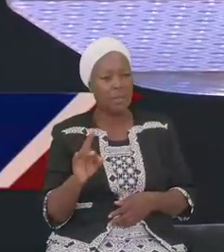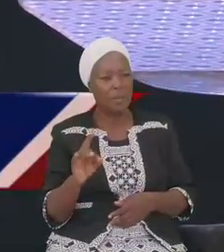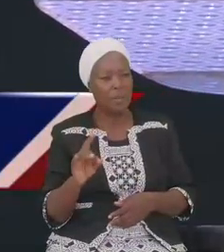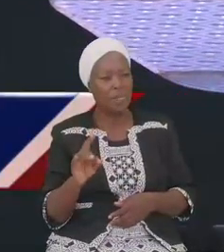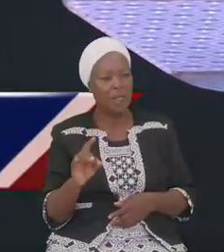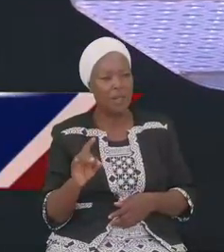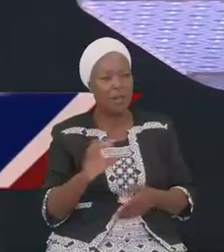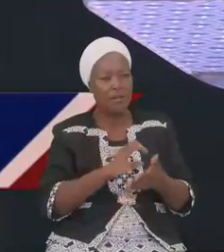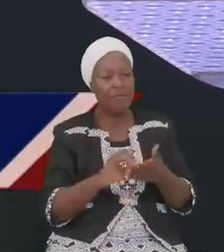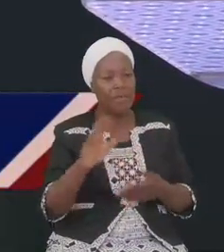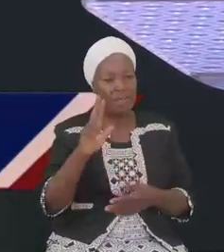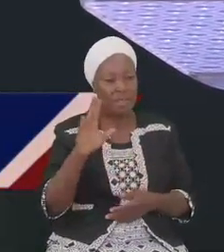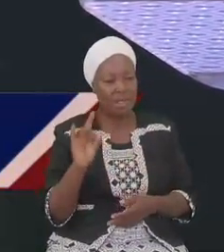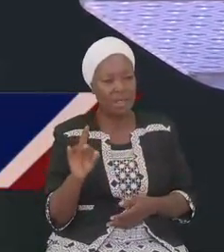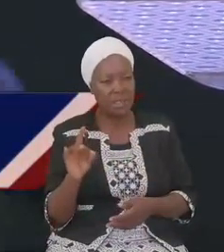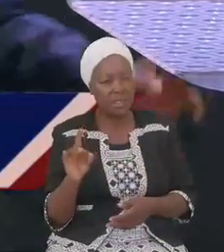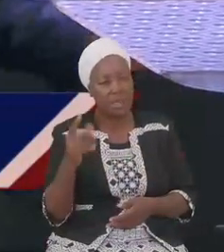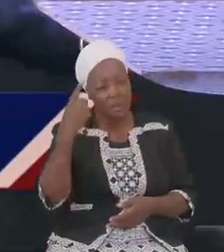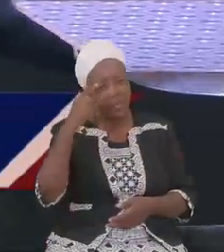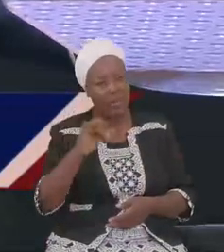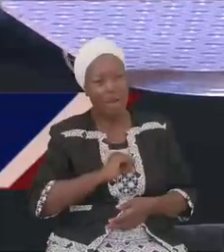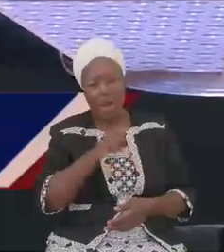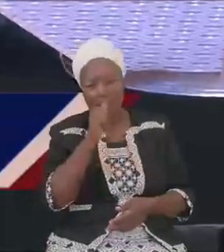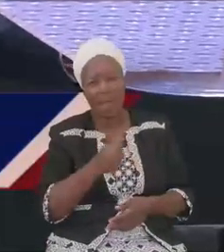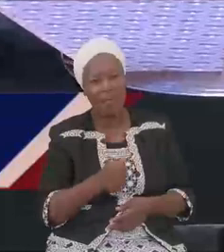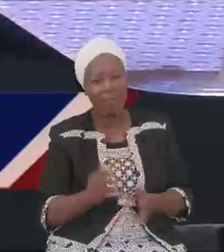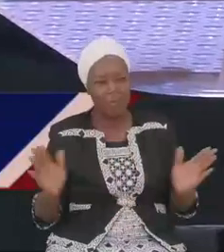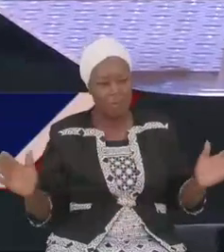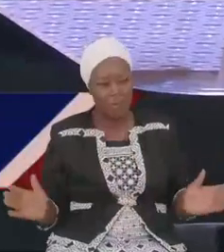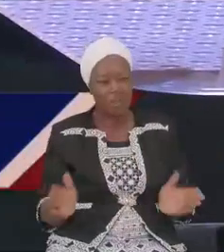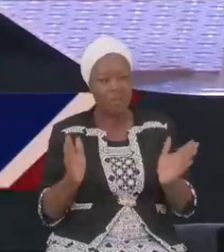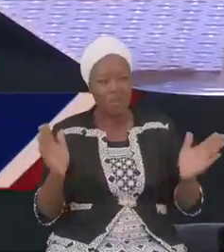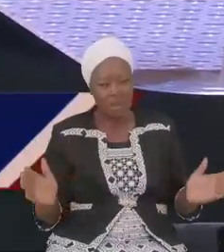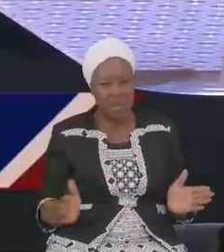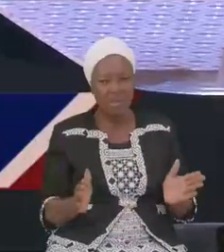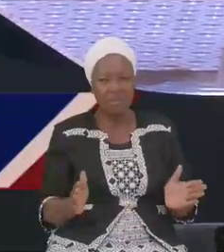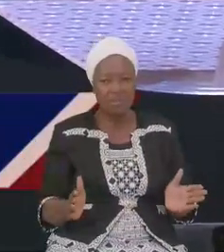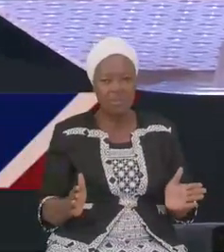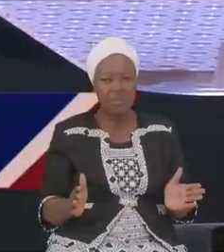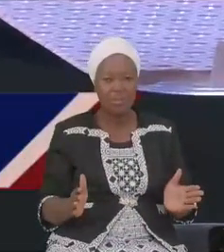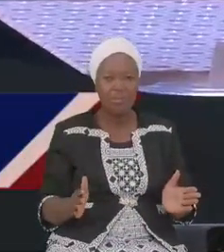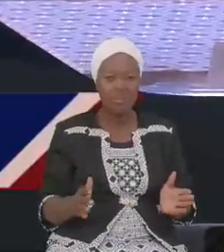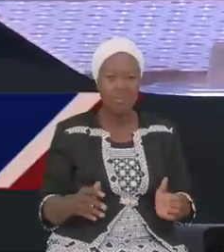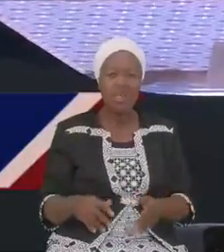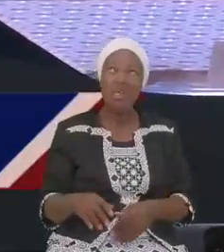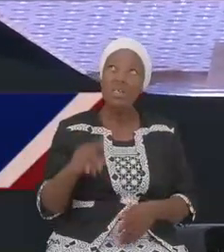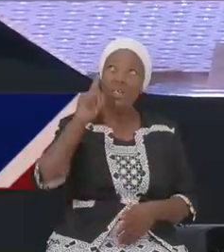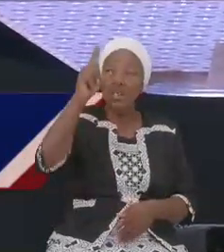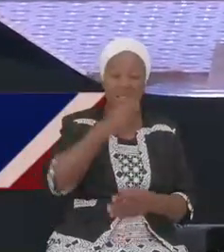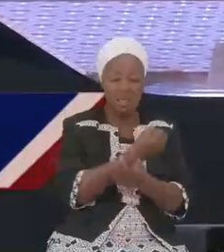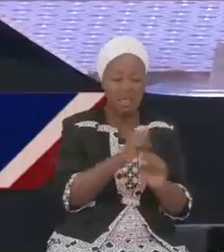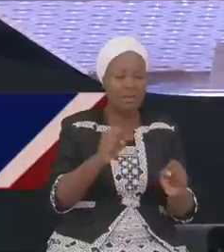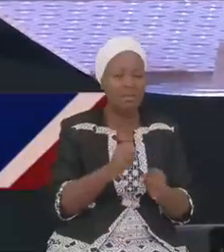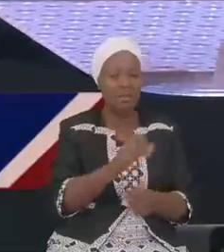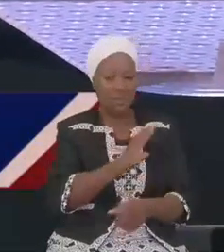verset 38, car j'ai l'assurance, une âme sauvée à l'assurance, une âme sanctifiée